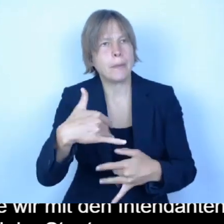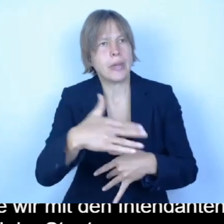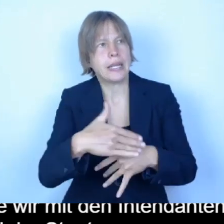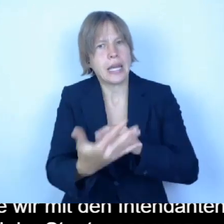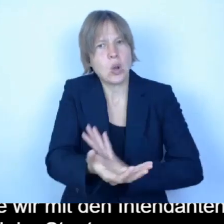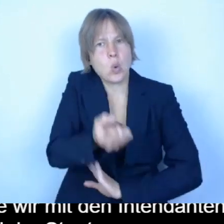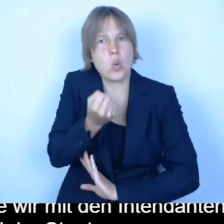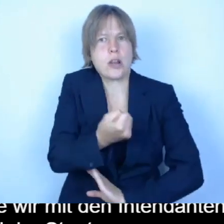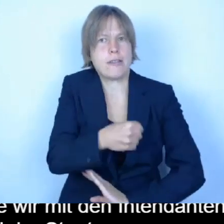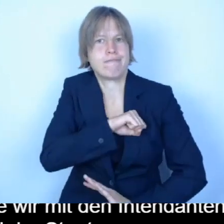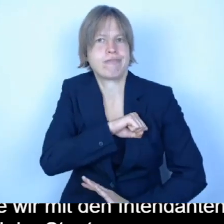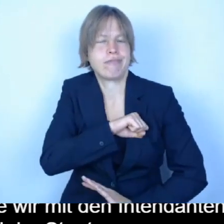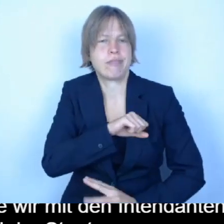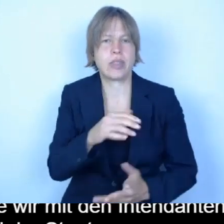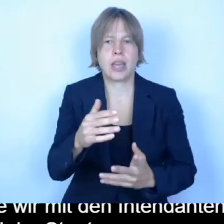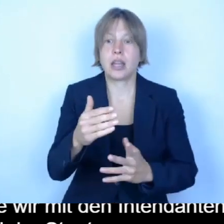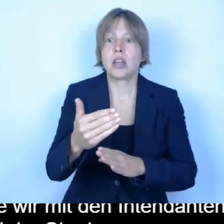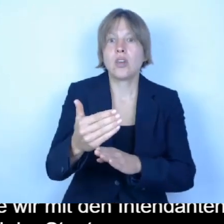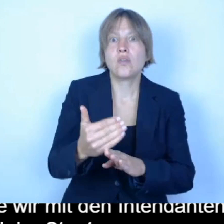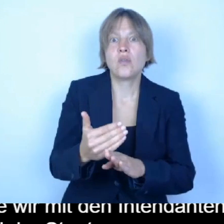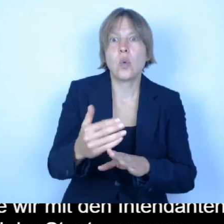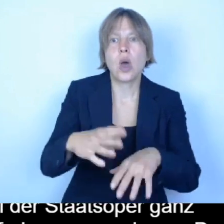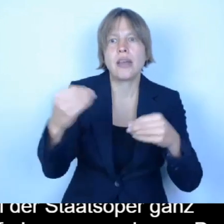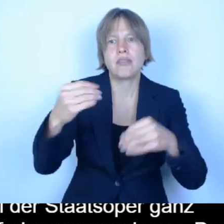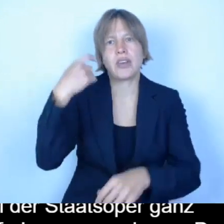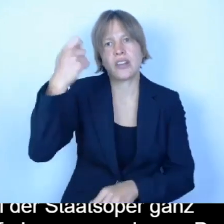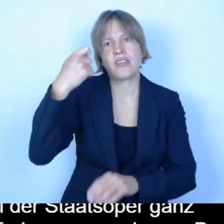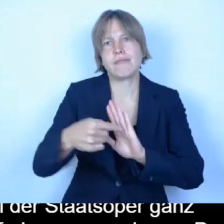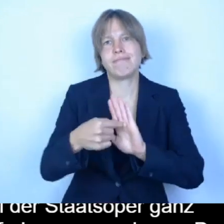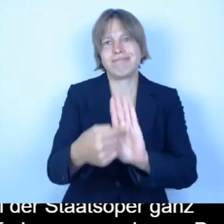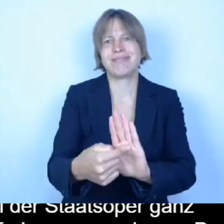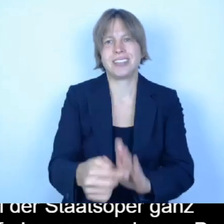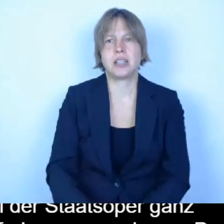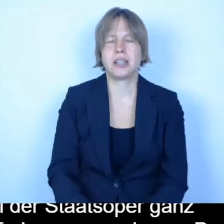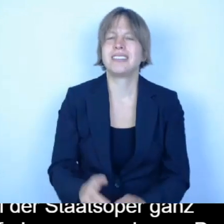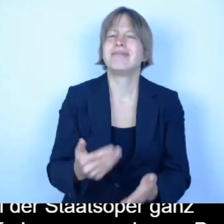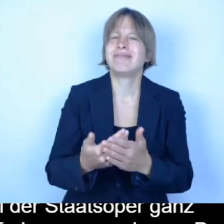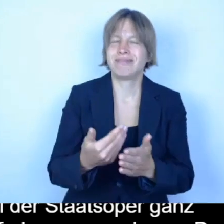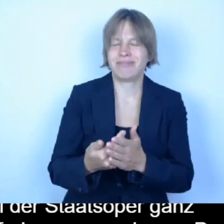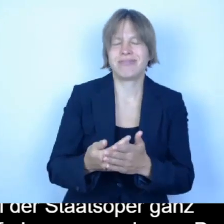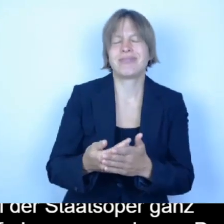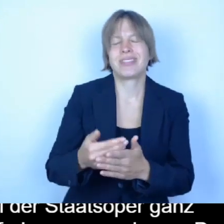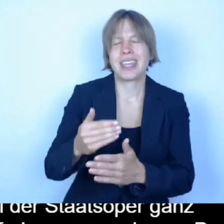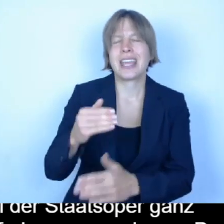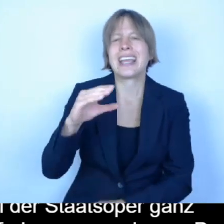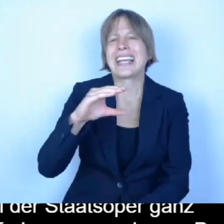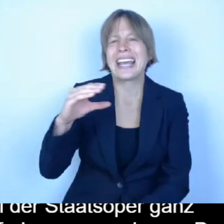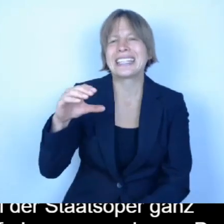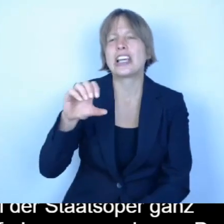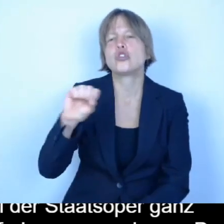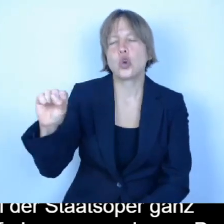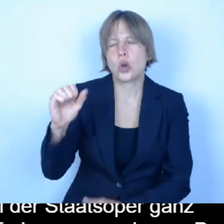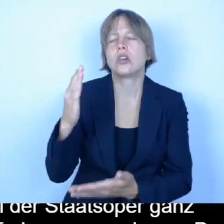geäußert hatte, die viele andere Intendantinnen und Intendanten geäußert hatten. Mit dem Herrn Stückel habe ich persönlich noch nicht gesprochen, aber der steht auch noch auf